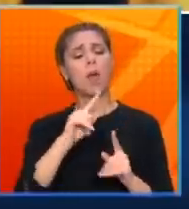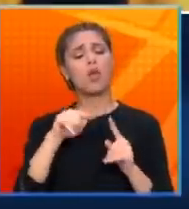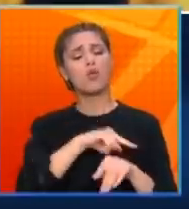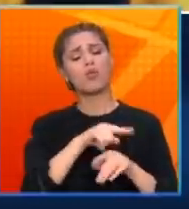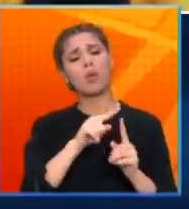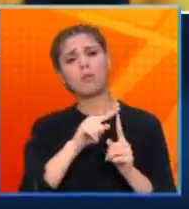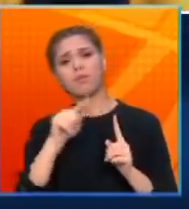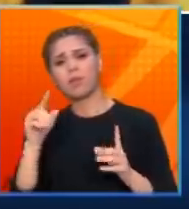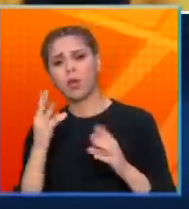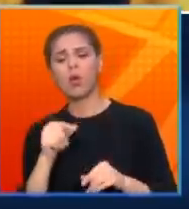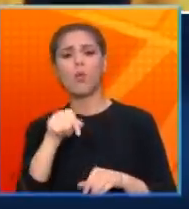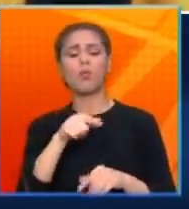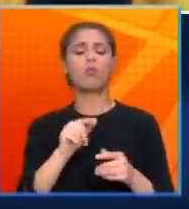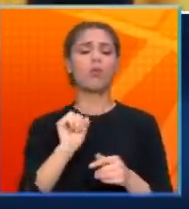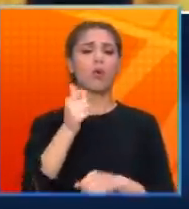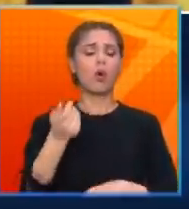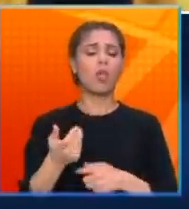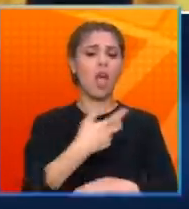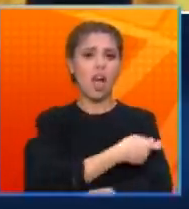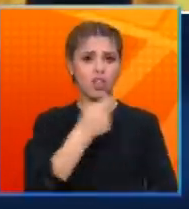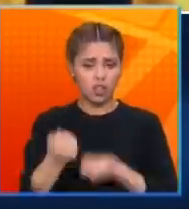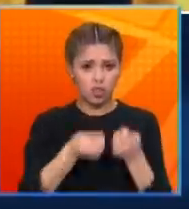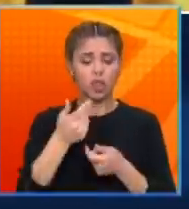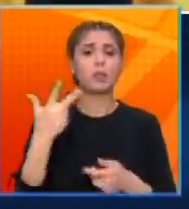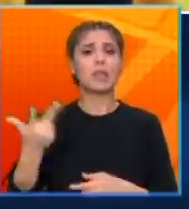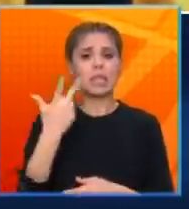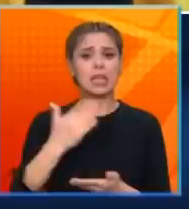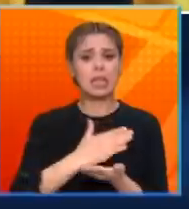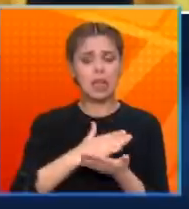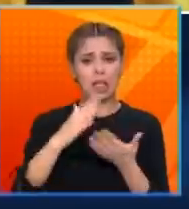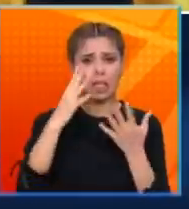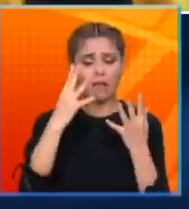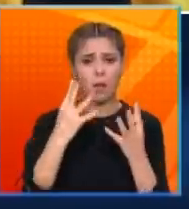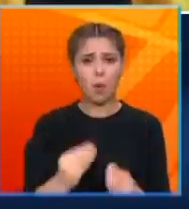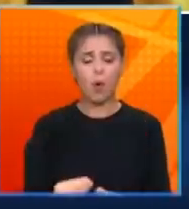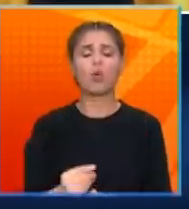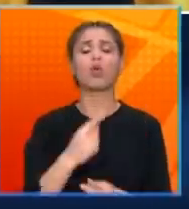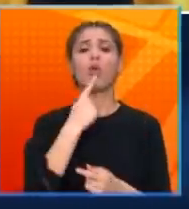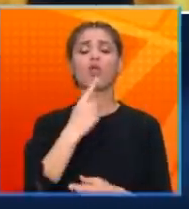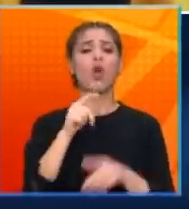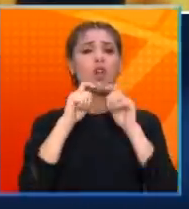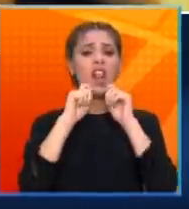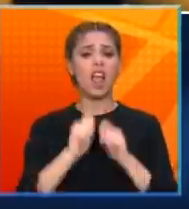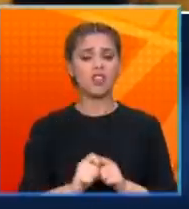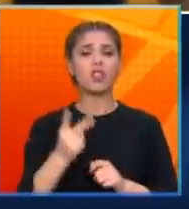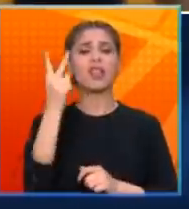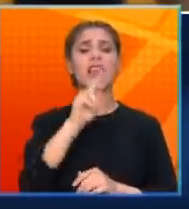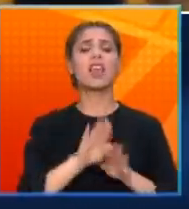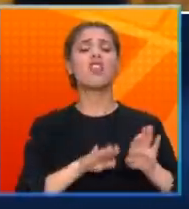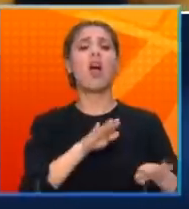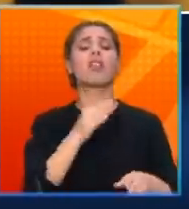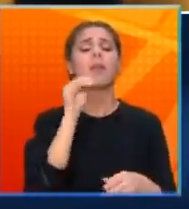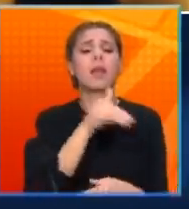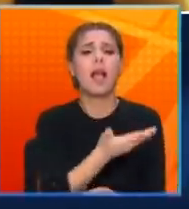mesela bugün aşı çalışmalarını en hızlı şekilde götürdüğünü iddia eden Çin daha ikinci aşamada.